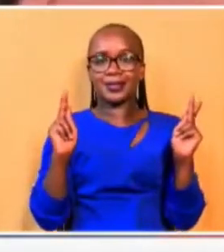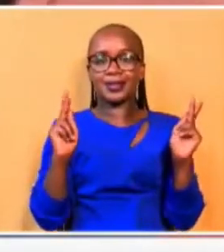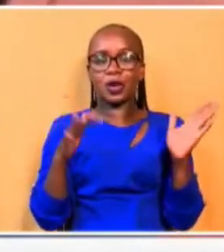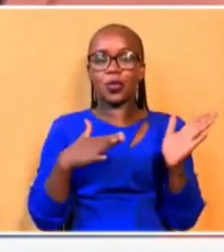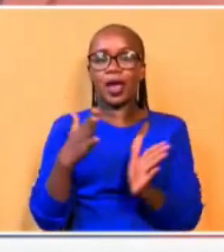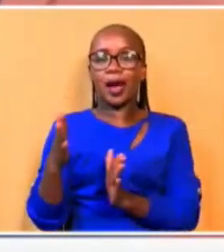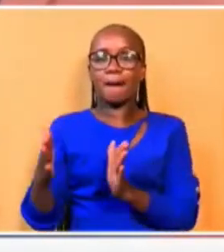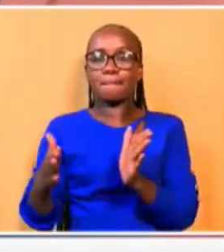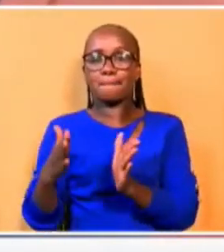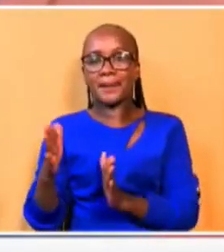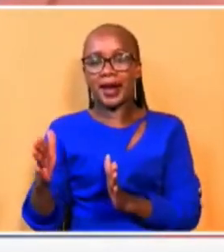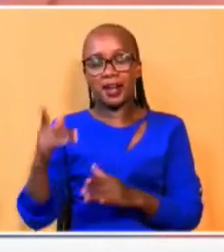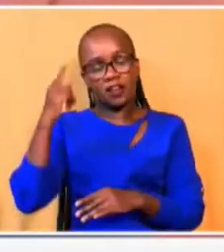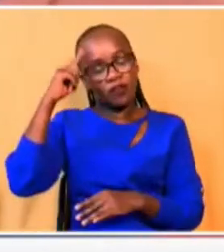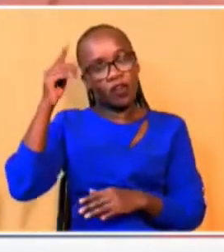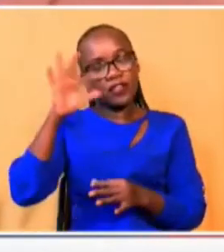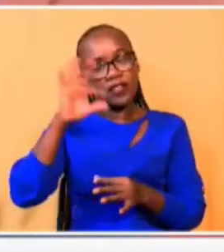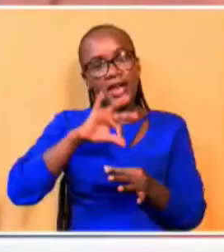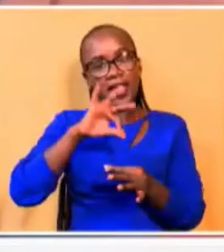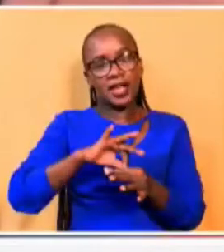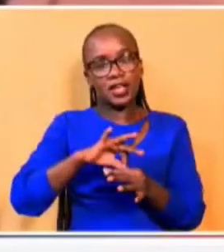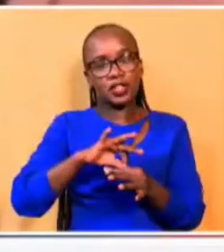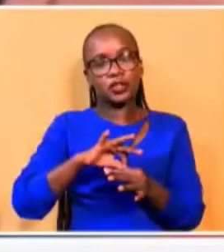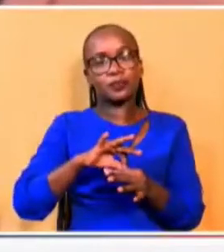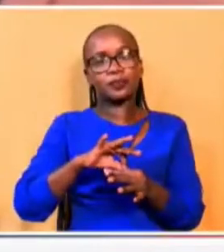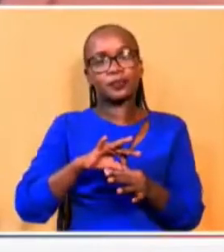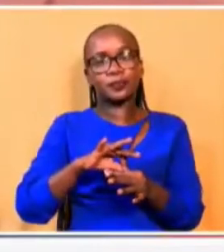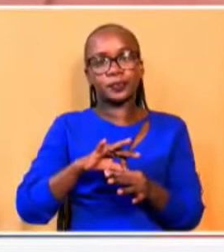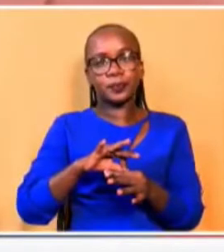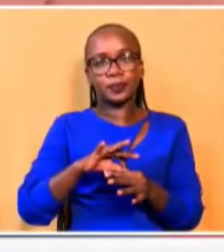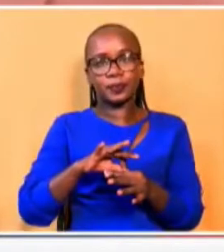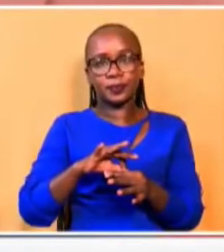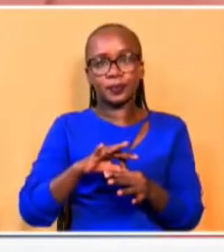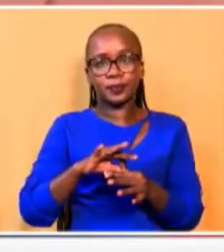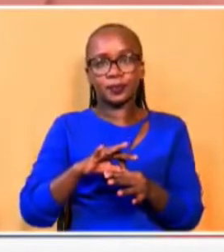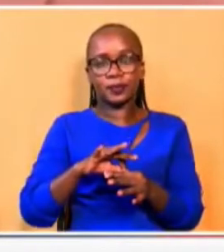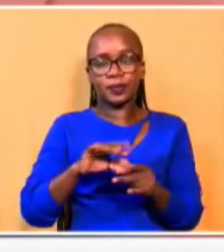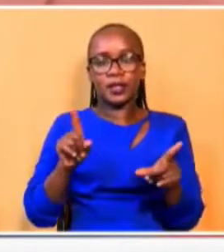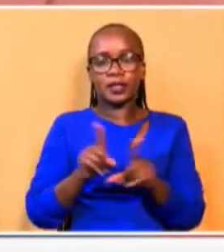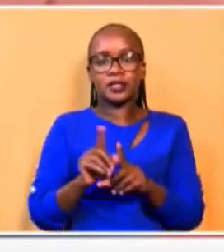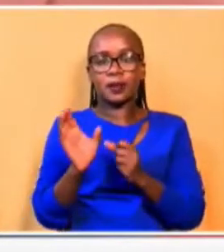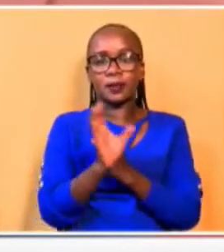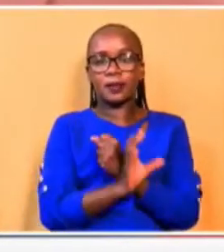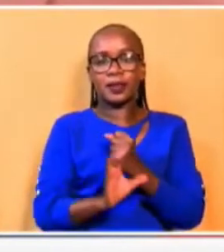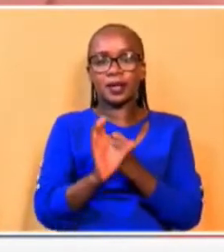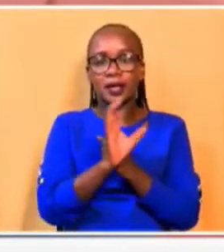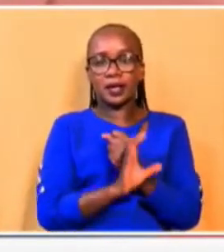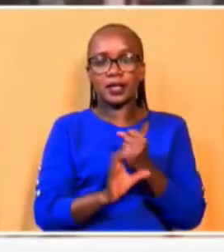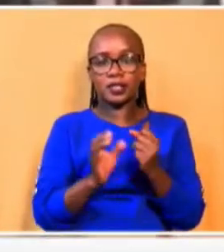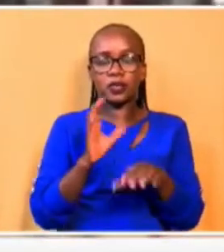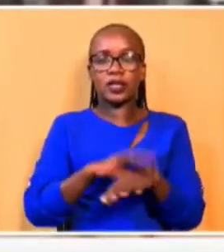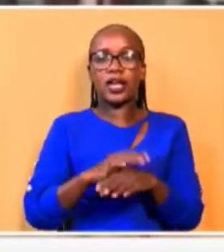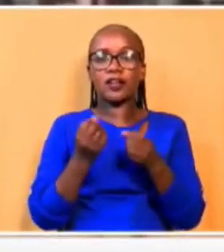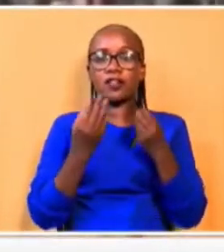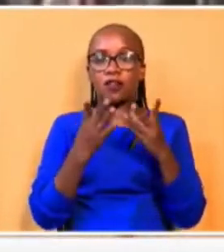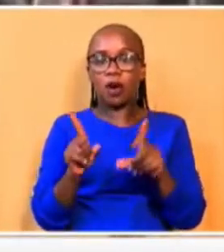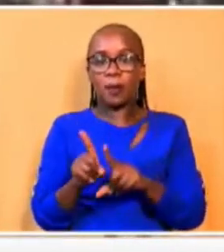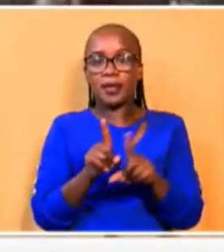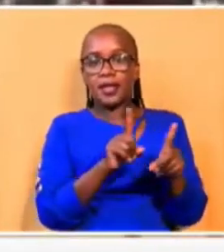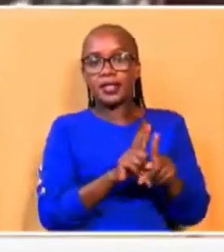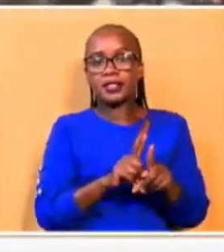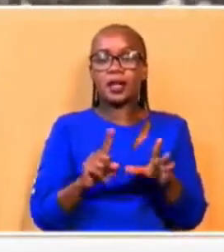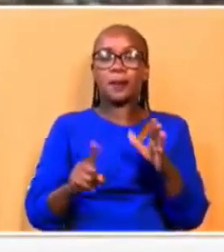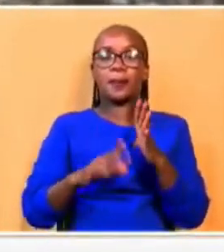planning for the elections and so on, we have infrastructure across the country and we are picking up information. Aidha,